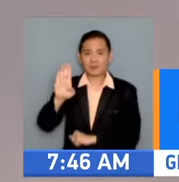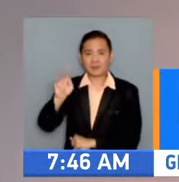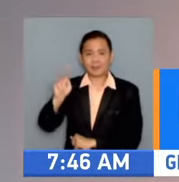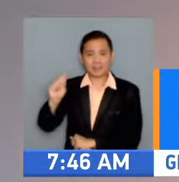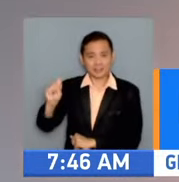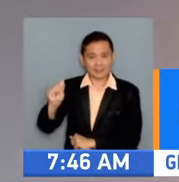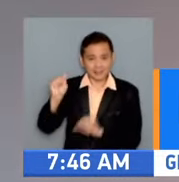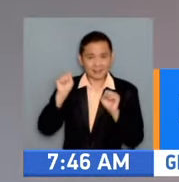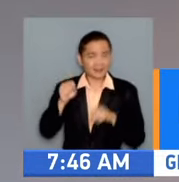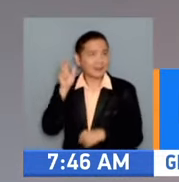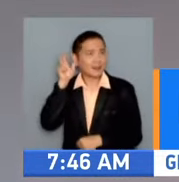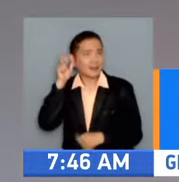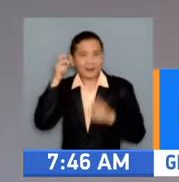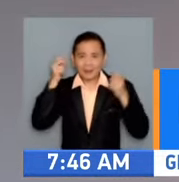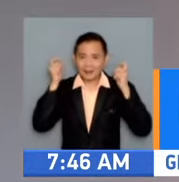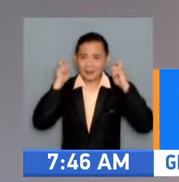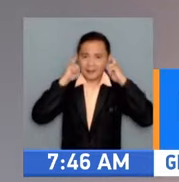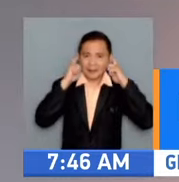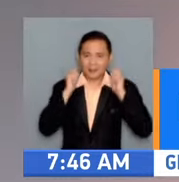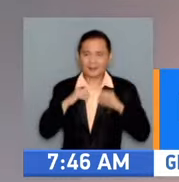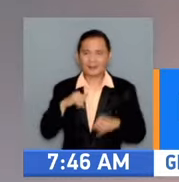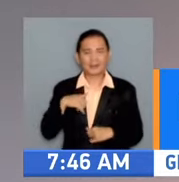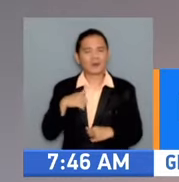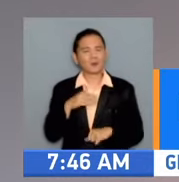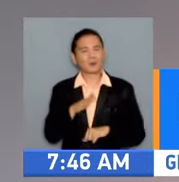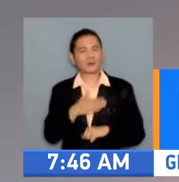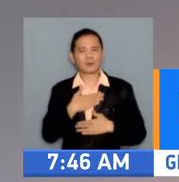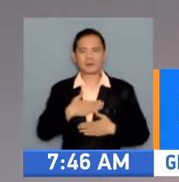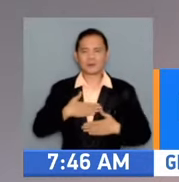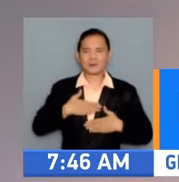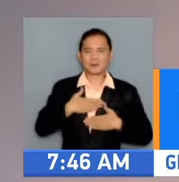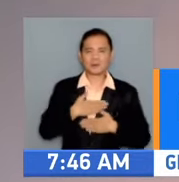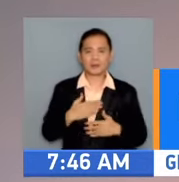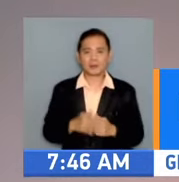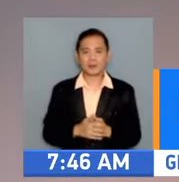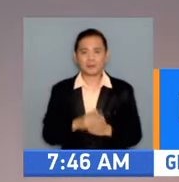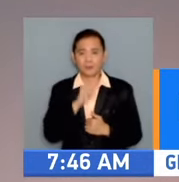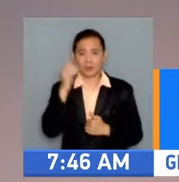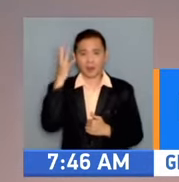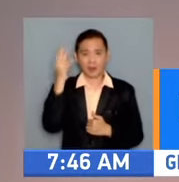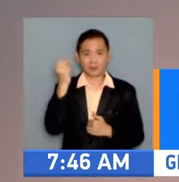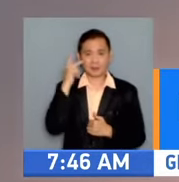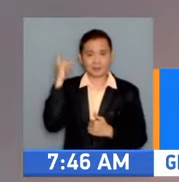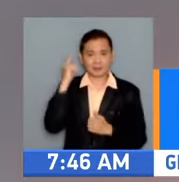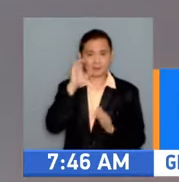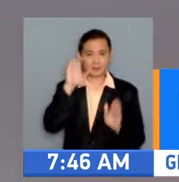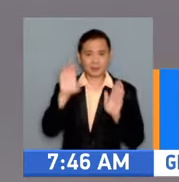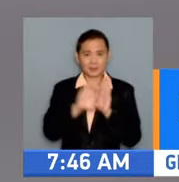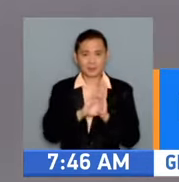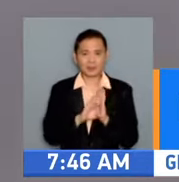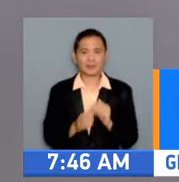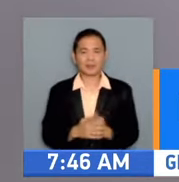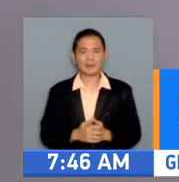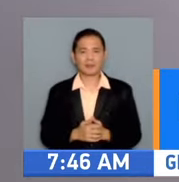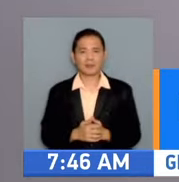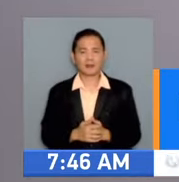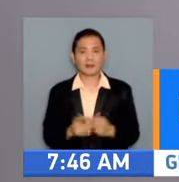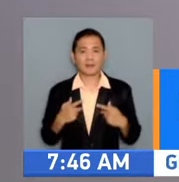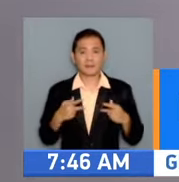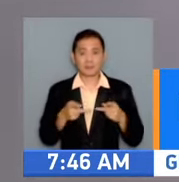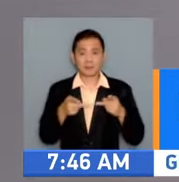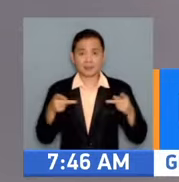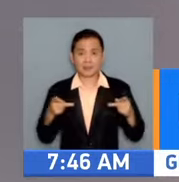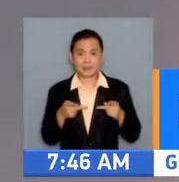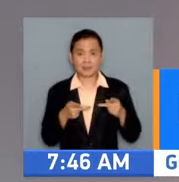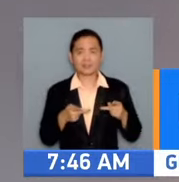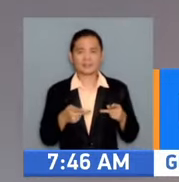ayan, sa to. Ayan, itong photo na yon yung magandang puno, sa labas yun ng naging location, naging set ng Hotel Del